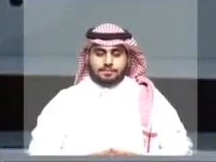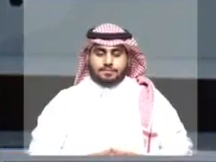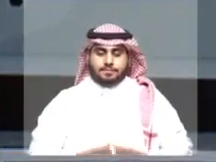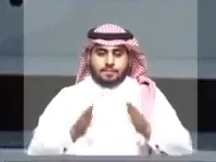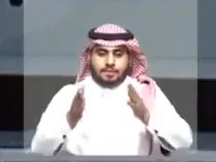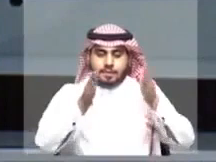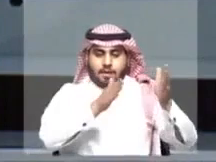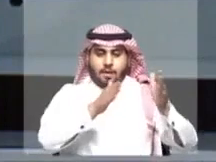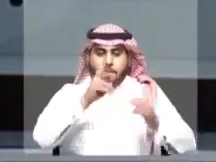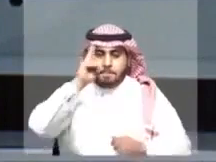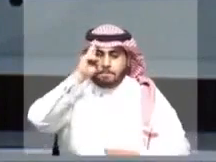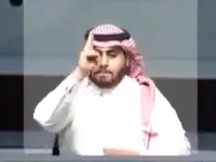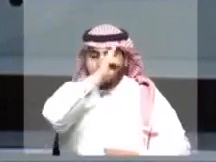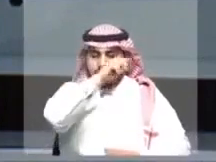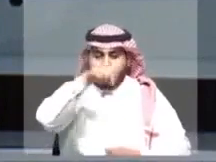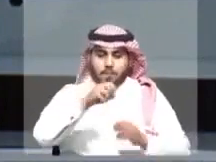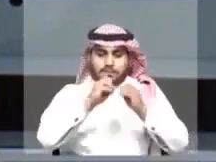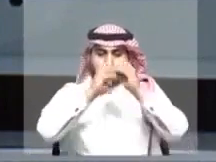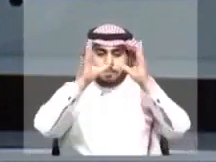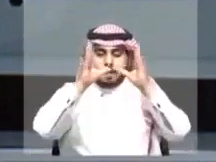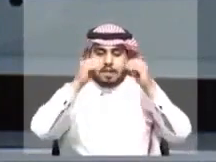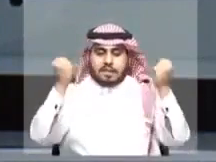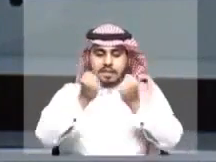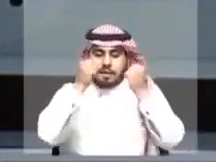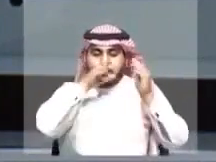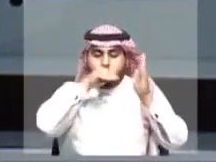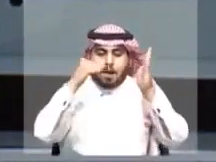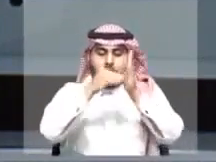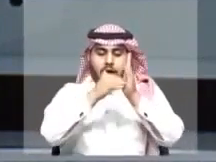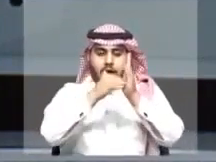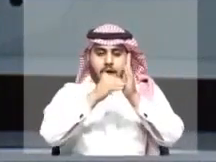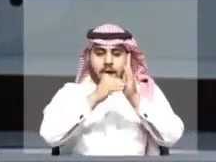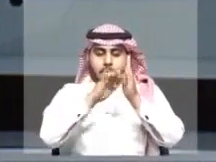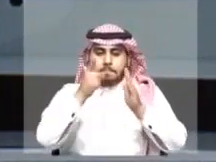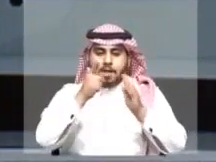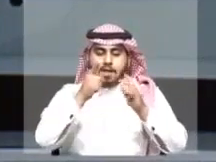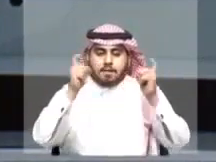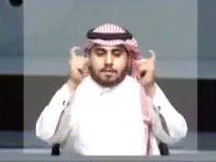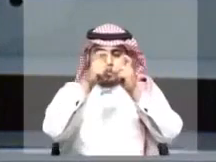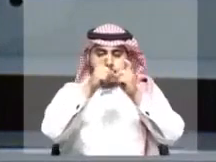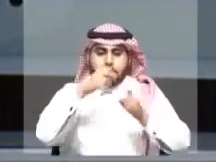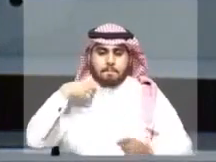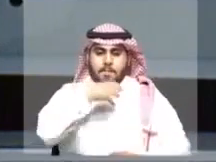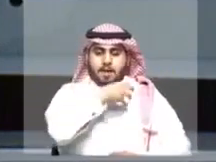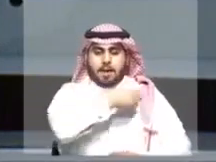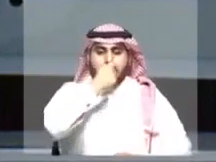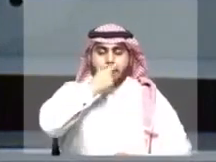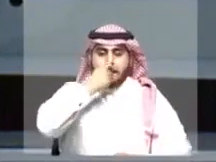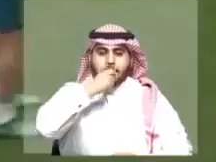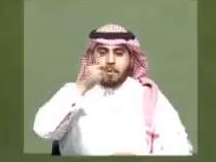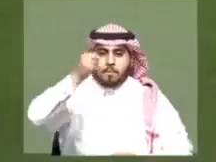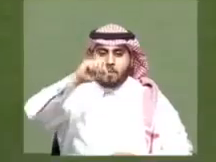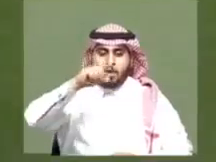خاض فريق ريال مدريد الإسباني صباح اليوم مرانه الأخير استعدادا لمواجهة فريق بايرن ميونخ الألماني غدا